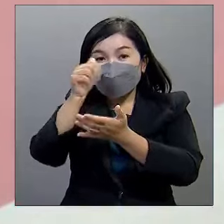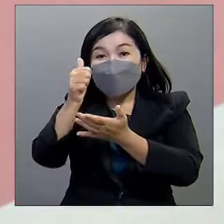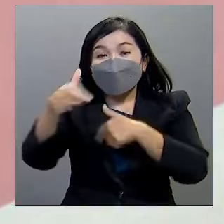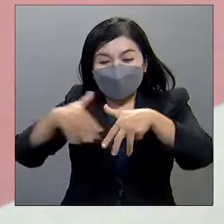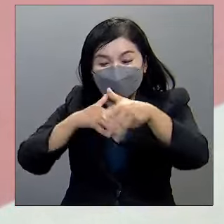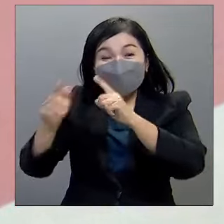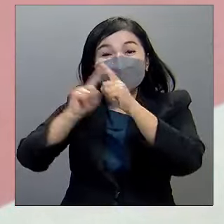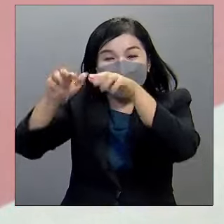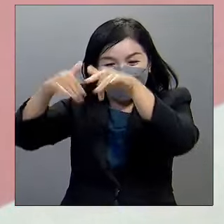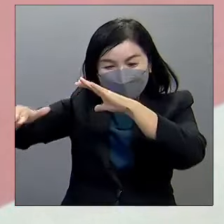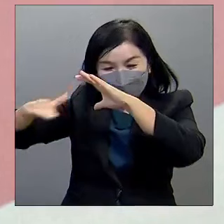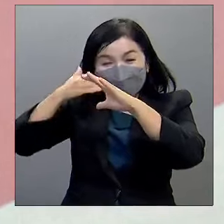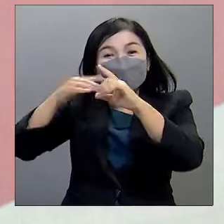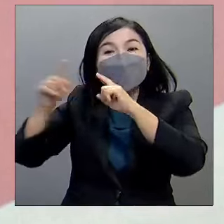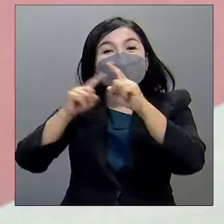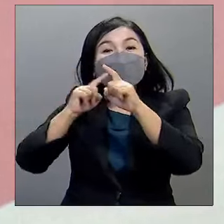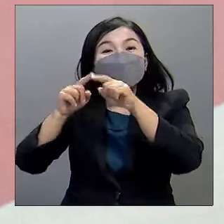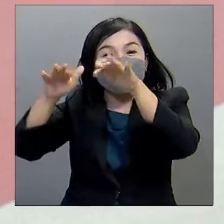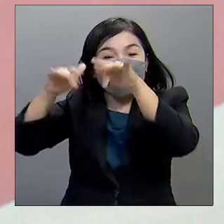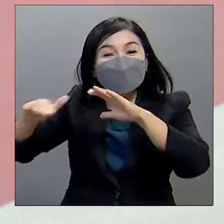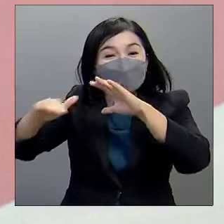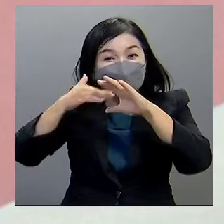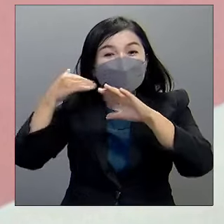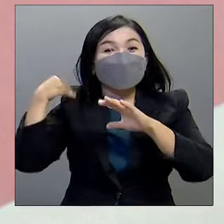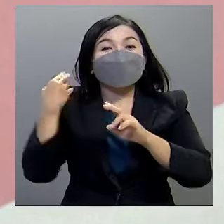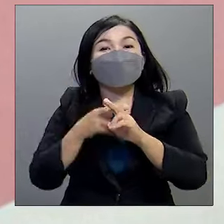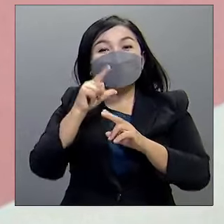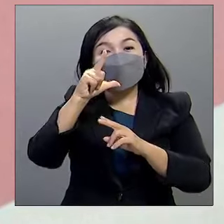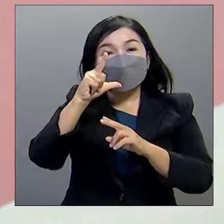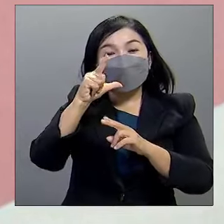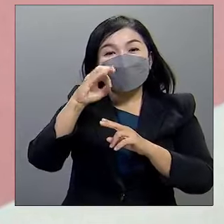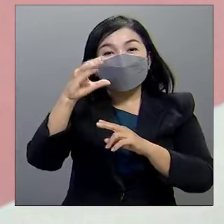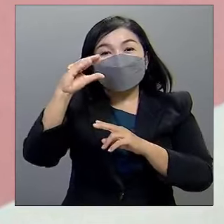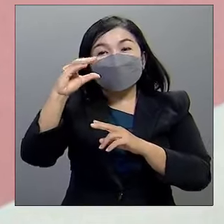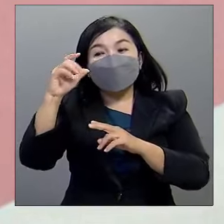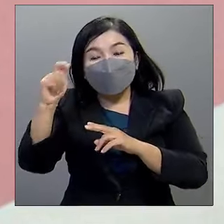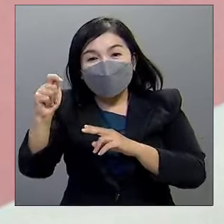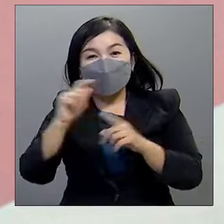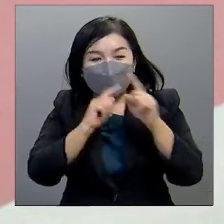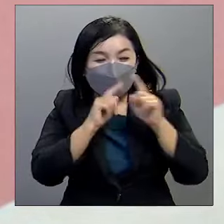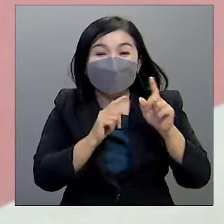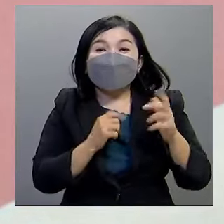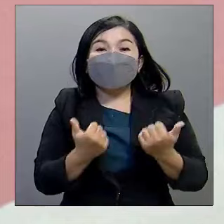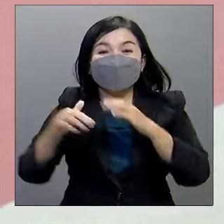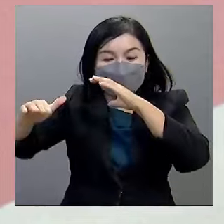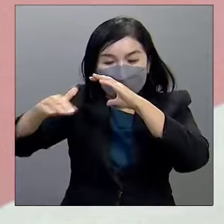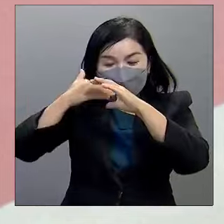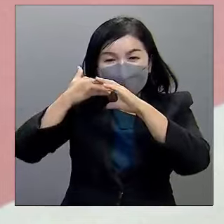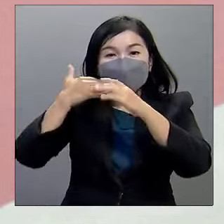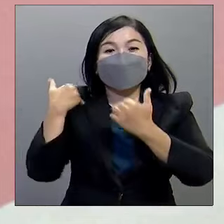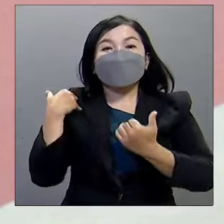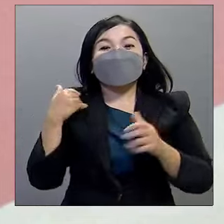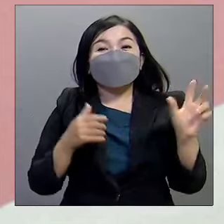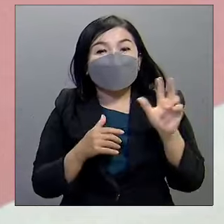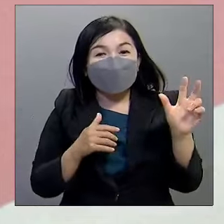ากกันไปนะครับมีคุณผู้ชมทักทายร่วมคุยกับเรามาคุณลีโอโซดาทักทายคุณต๊อบน้องยุ้ยพี่ปูเ